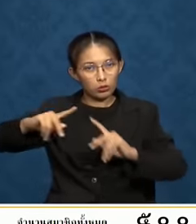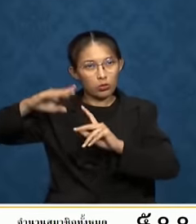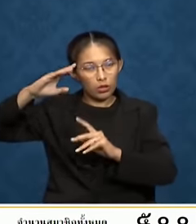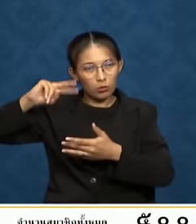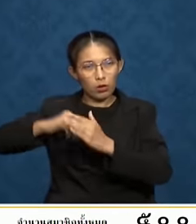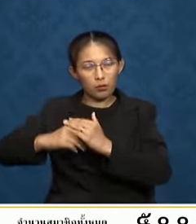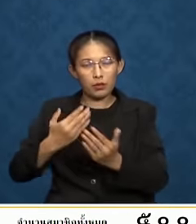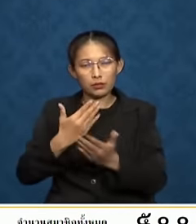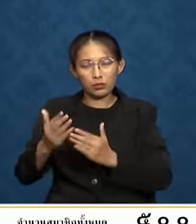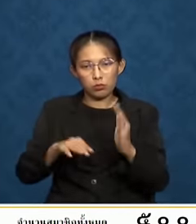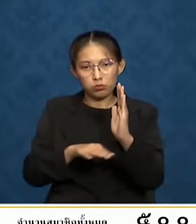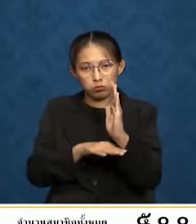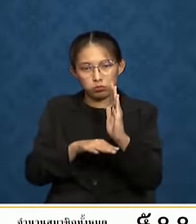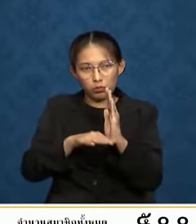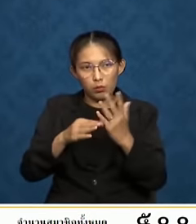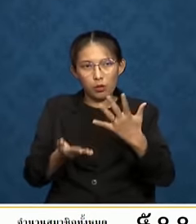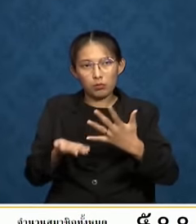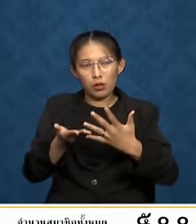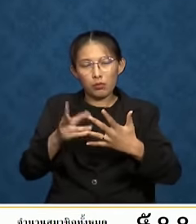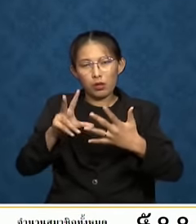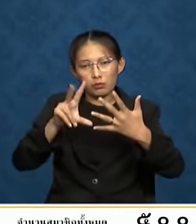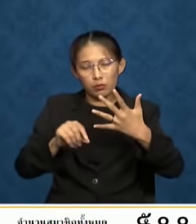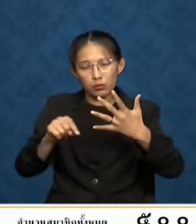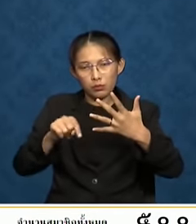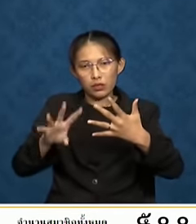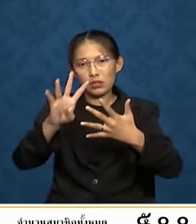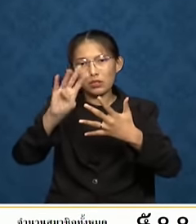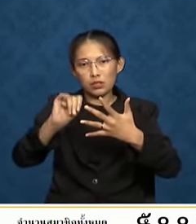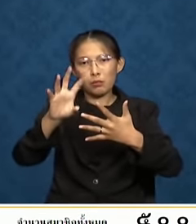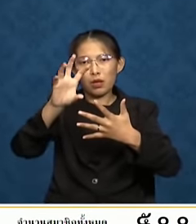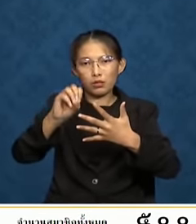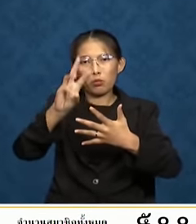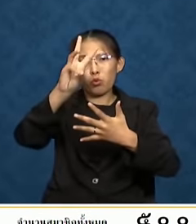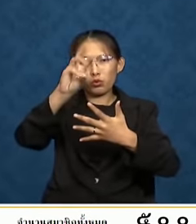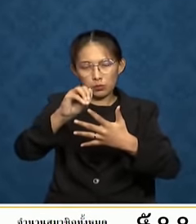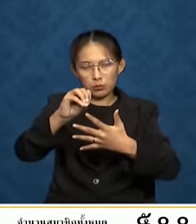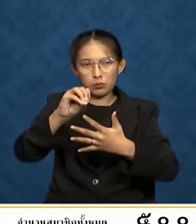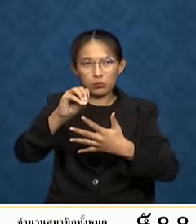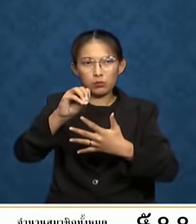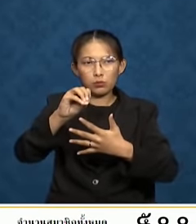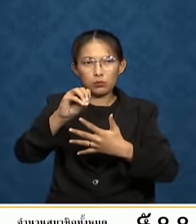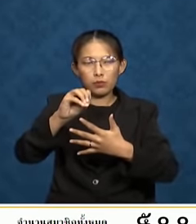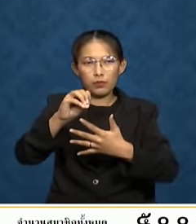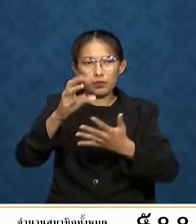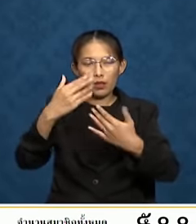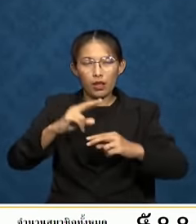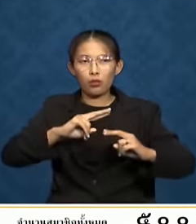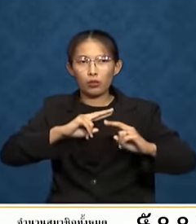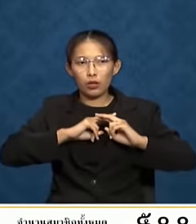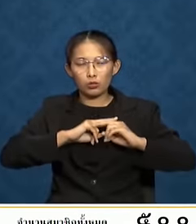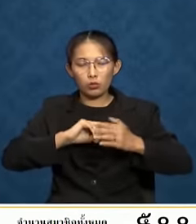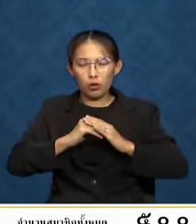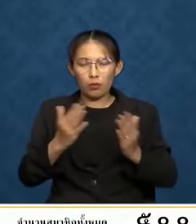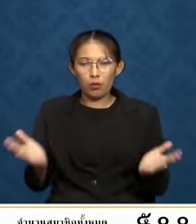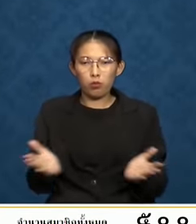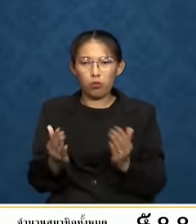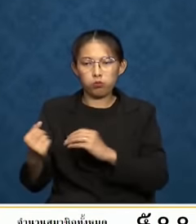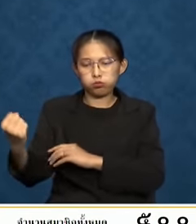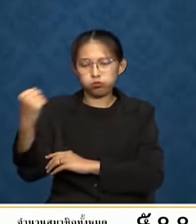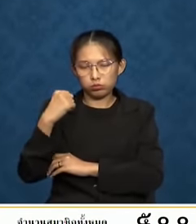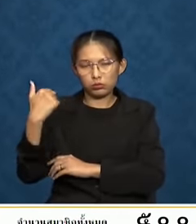ขั้นบันไดเริ่มจาก 30%เป็น 40%เป็น 50% 60%ในขณะที่เอกชนเราก็จะได้เติบโตแข็งแรงไป